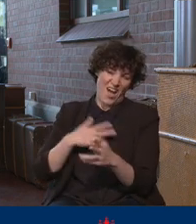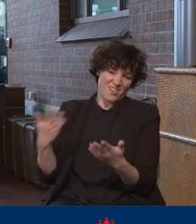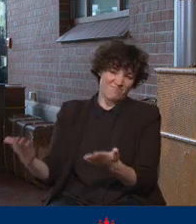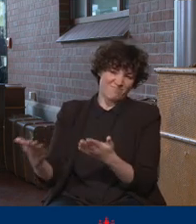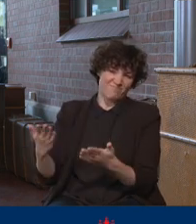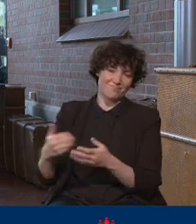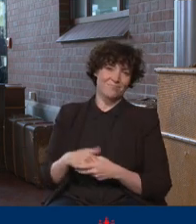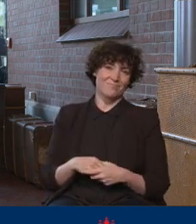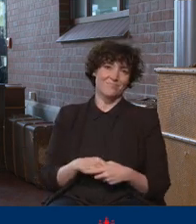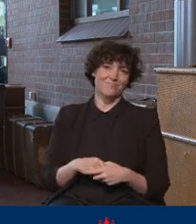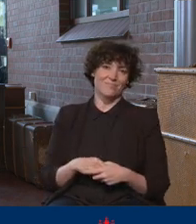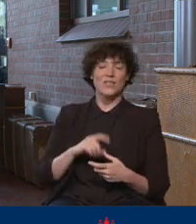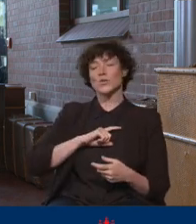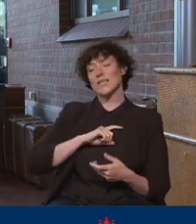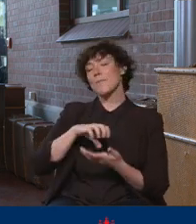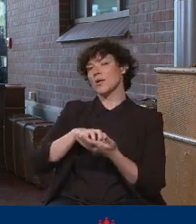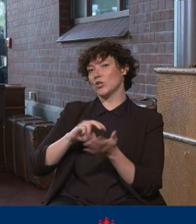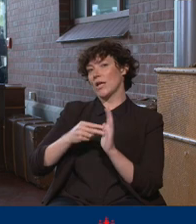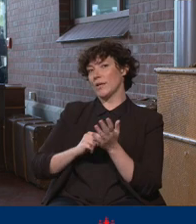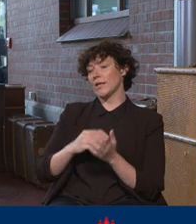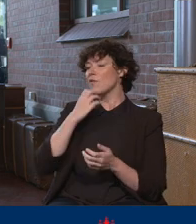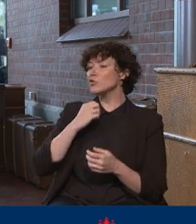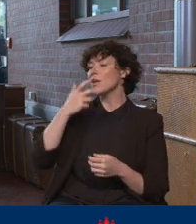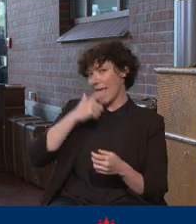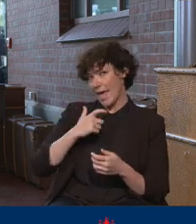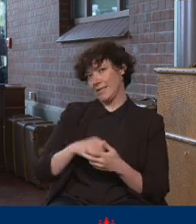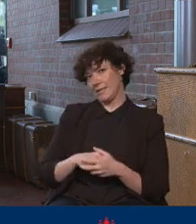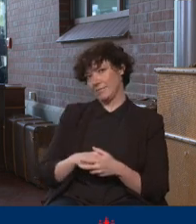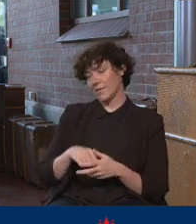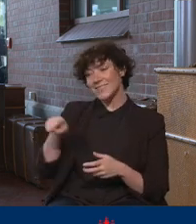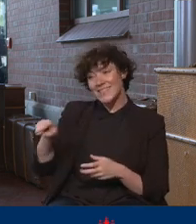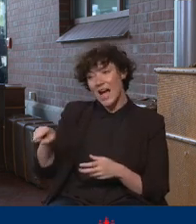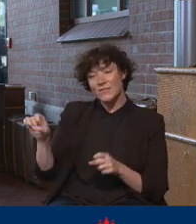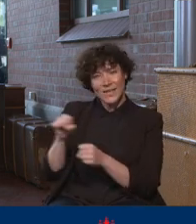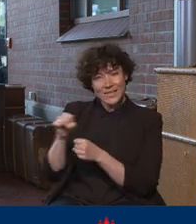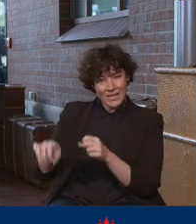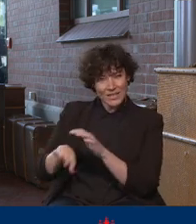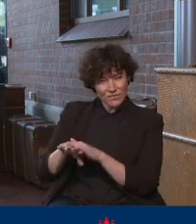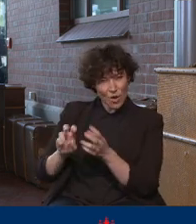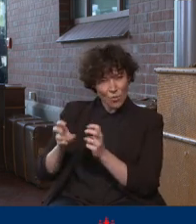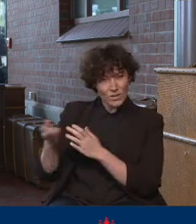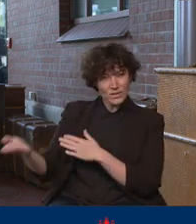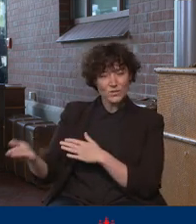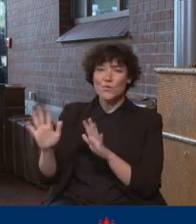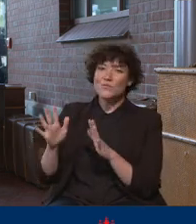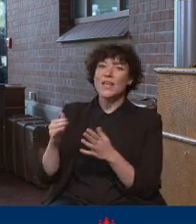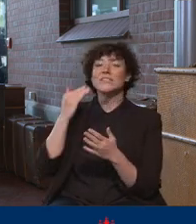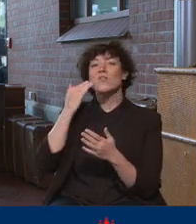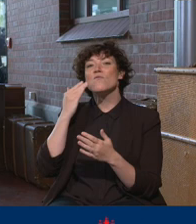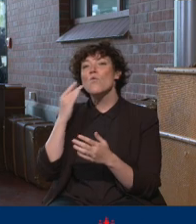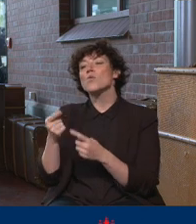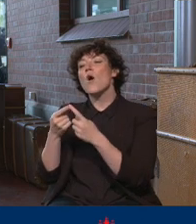stadtplaner her so lassen sie es mit einer ehrlichkeit rangehen wenn es da so nicht richtig geht vielleicht auch die wohn produkte da gar nicht so dann auch